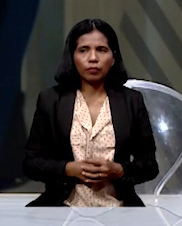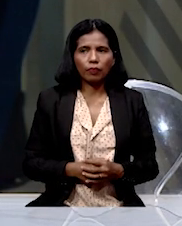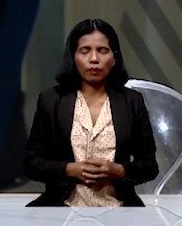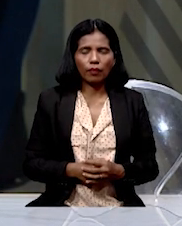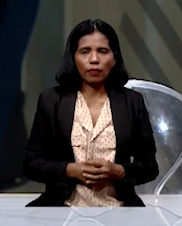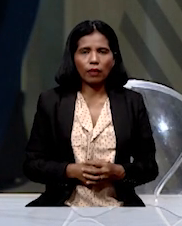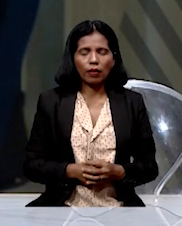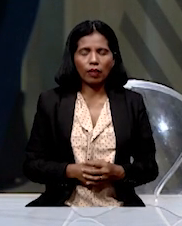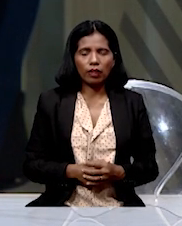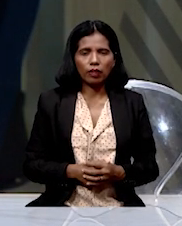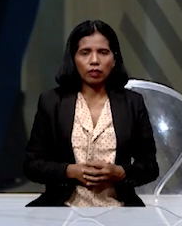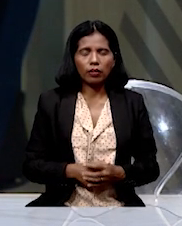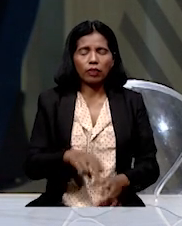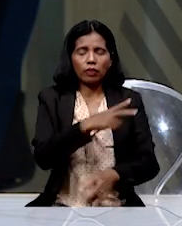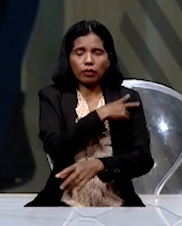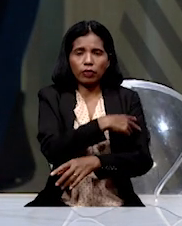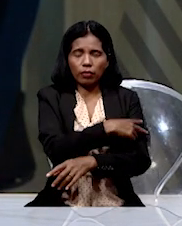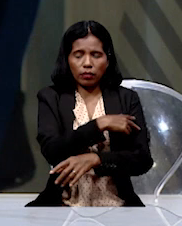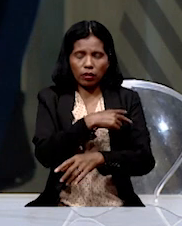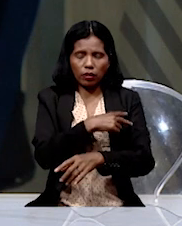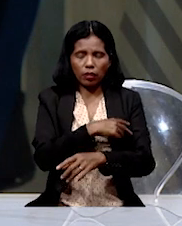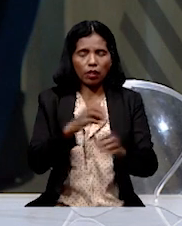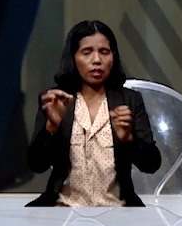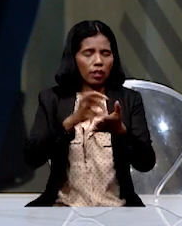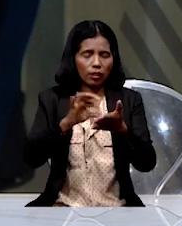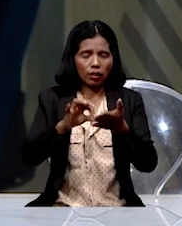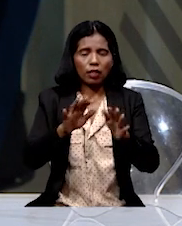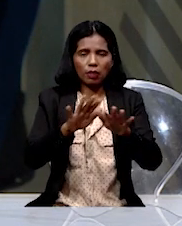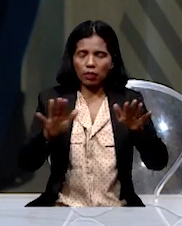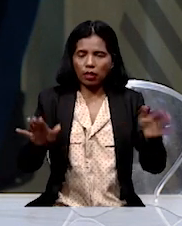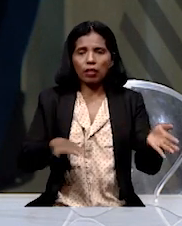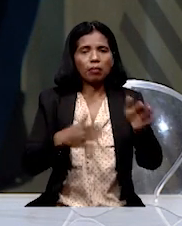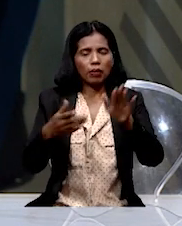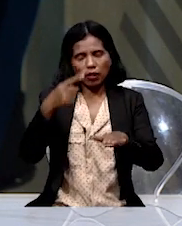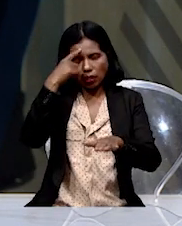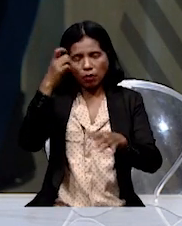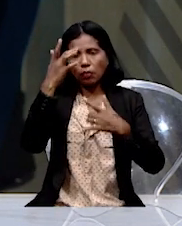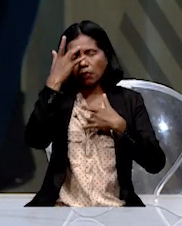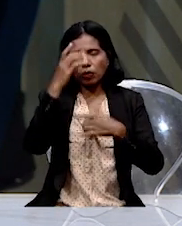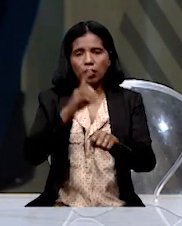Centro internamento Veracruz la resiste la barik nebe mate tamba moras tenge.